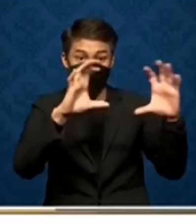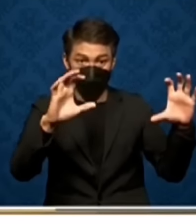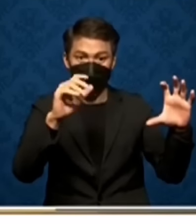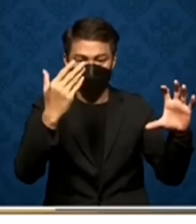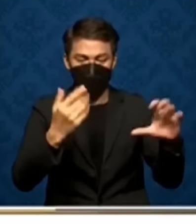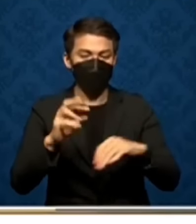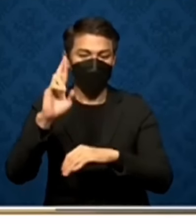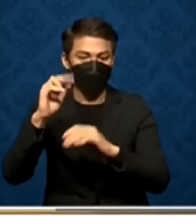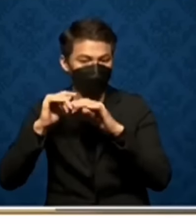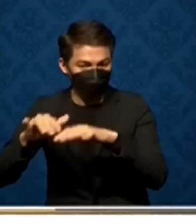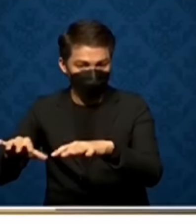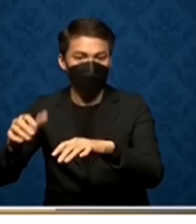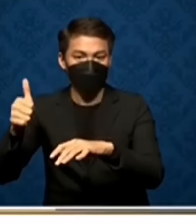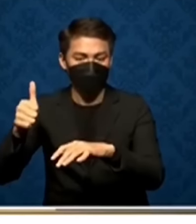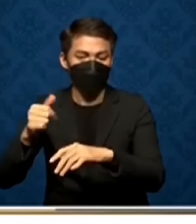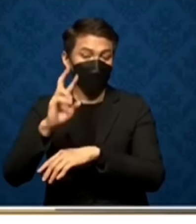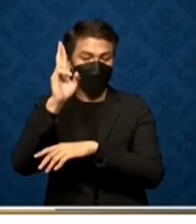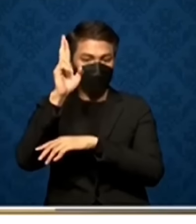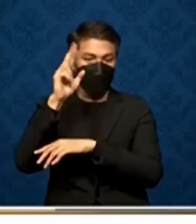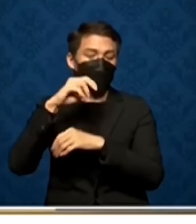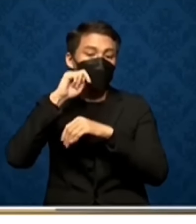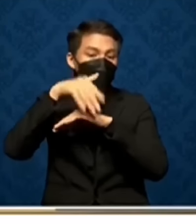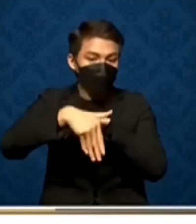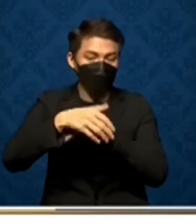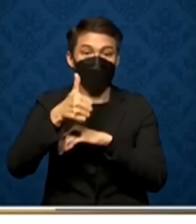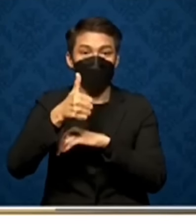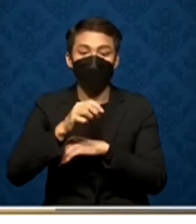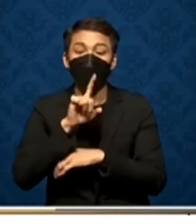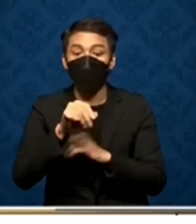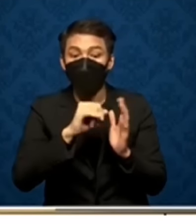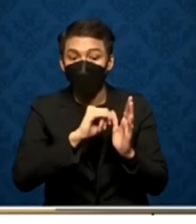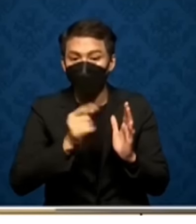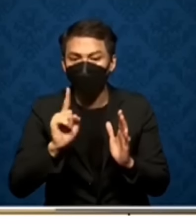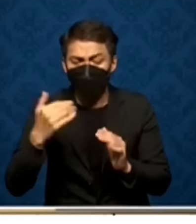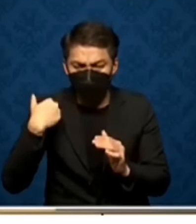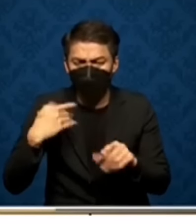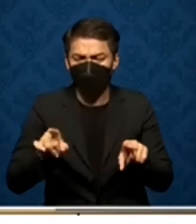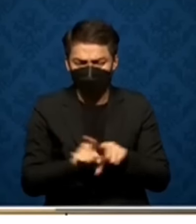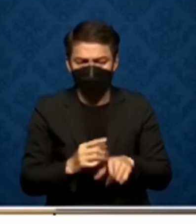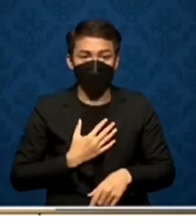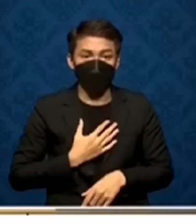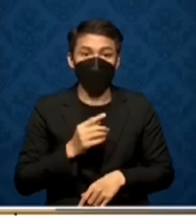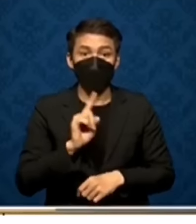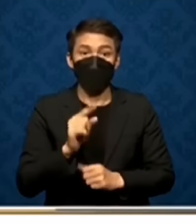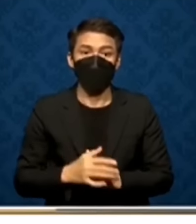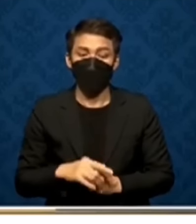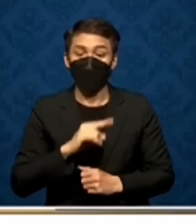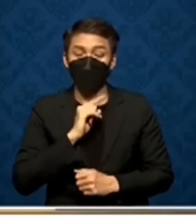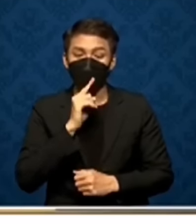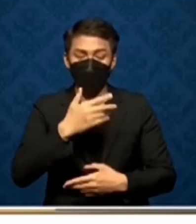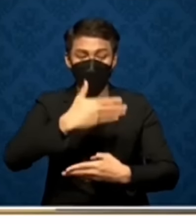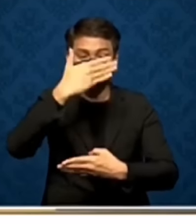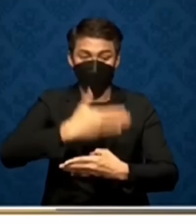ตอนเที่ยงท่านแวะน้ำตกผมถามว่าจังหวัดไหนมีแบบนี้บ้างแล้วถ้าเกิดว่าด่านมาเ